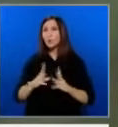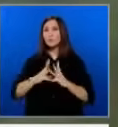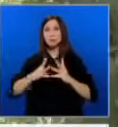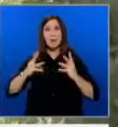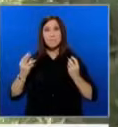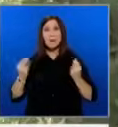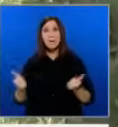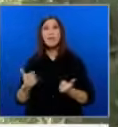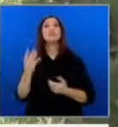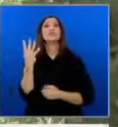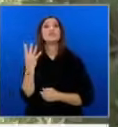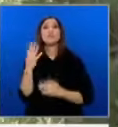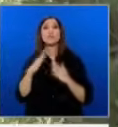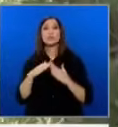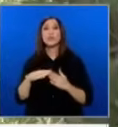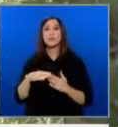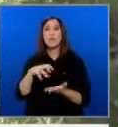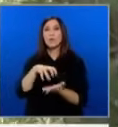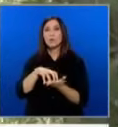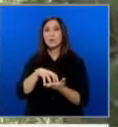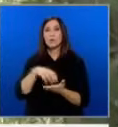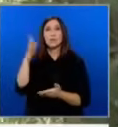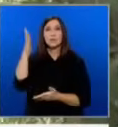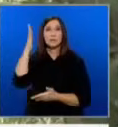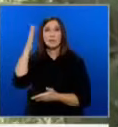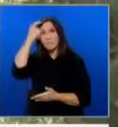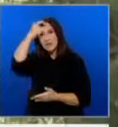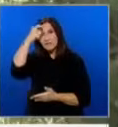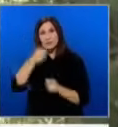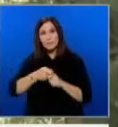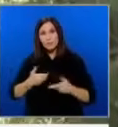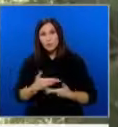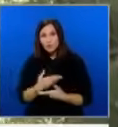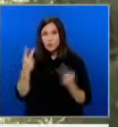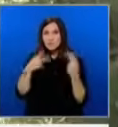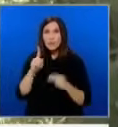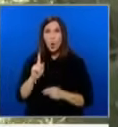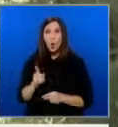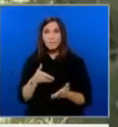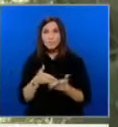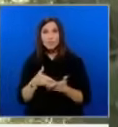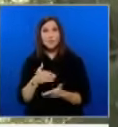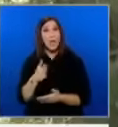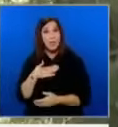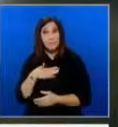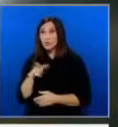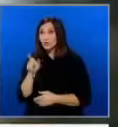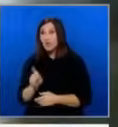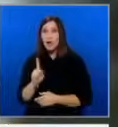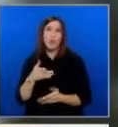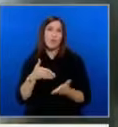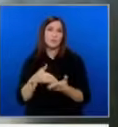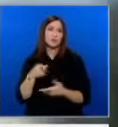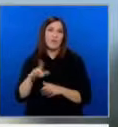къщи. Органите на Министерството на вътрешните работи ще направят нужното, за да разберат кой е причинителя и дали въобще има човек, който да е причинил това